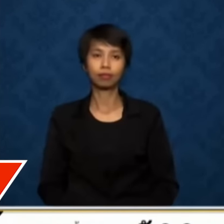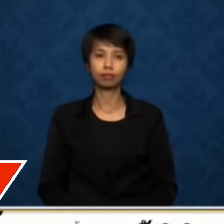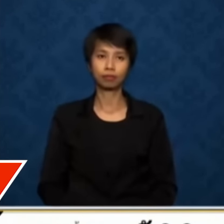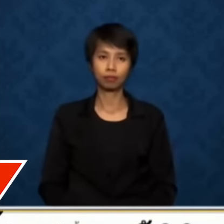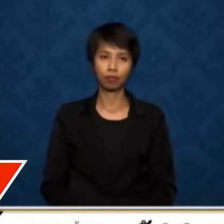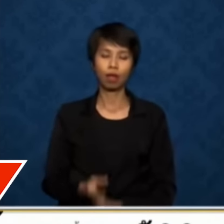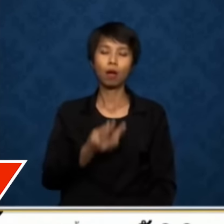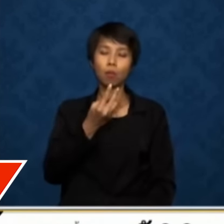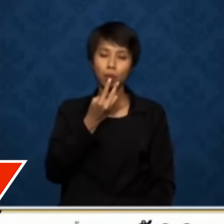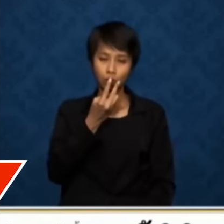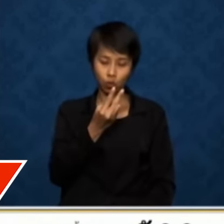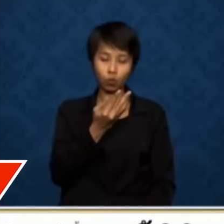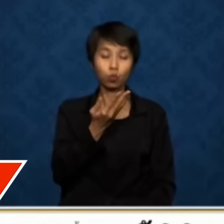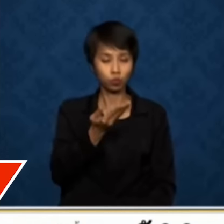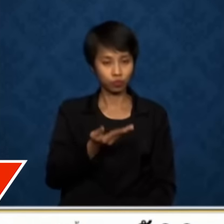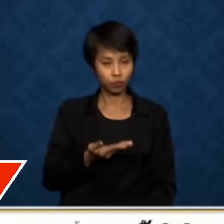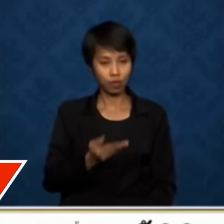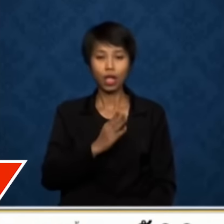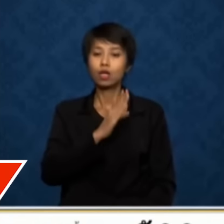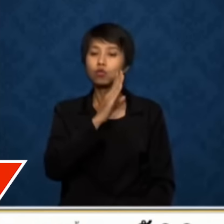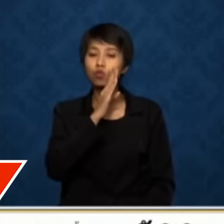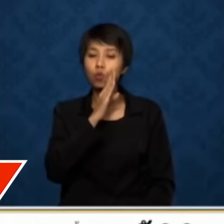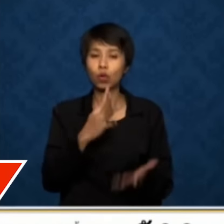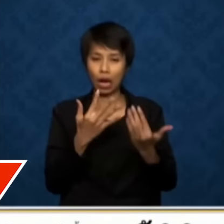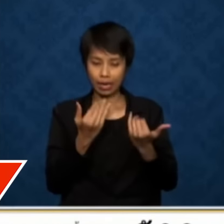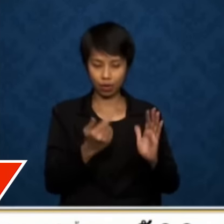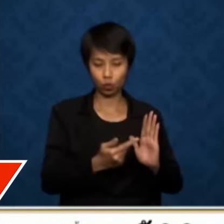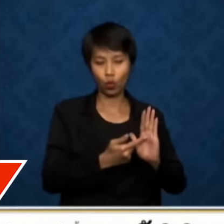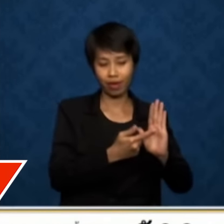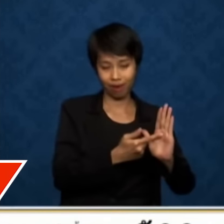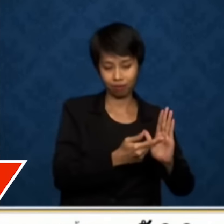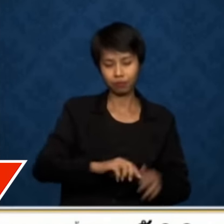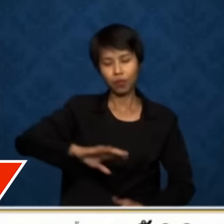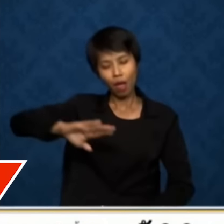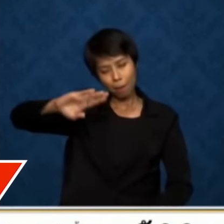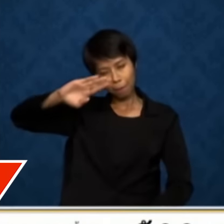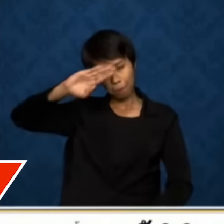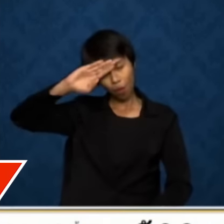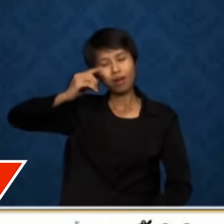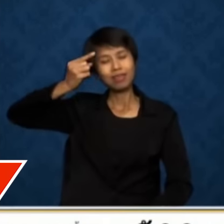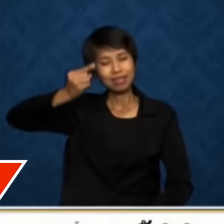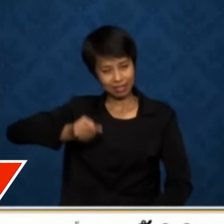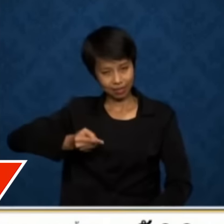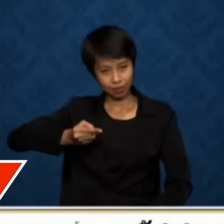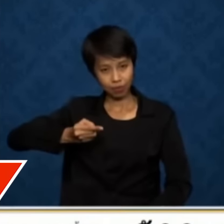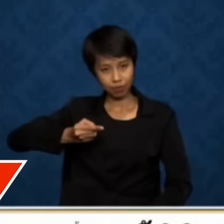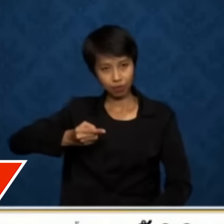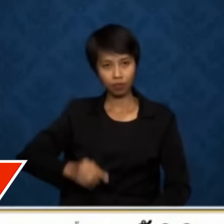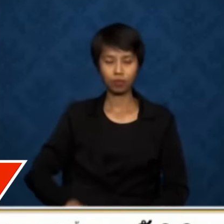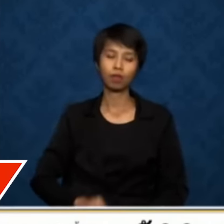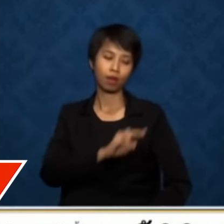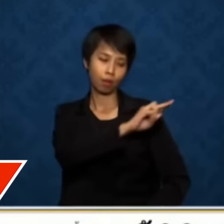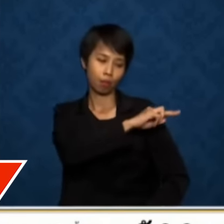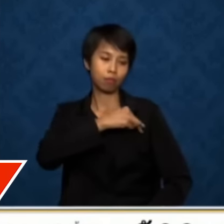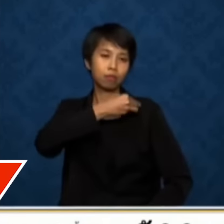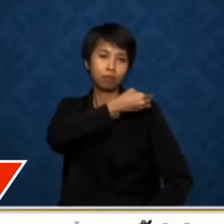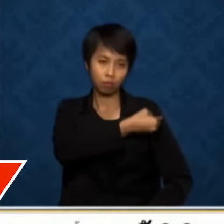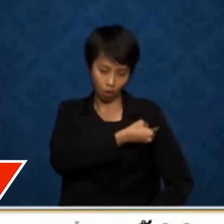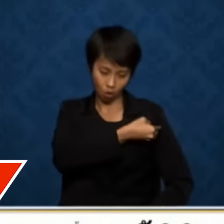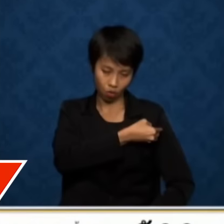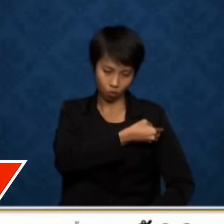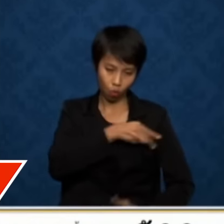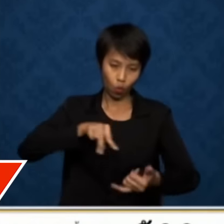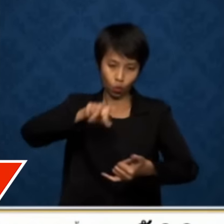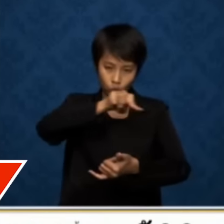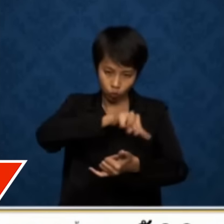ดูสิว่าถ้าเราตั้งสมมติฐานว่าคนไข้ป่วยจริงๆคุณหมอประกอบวิช